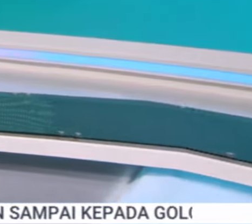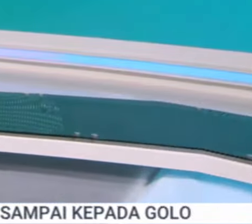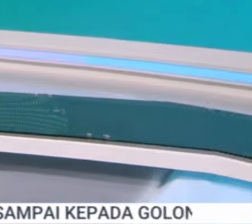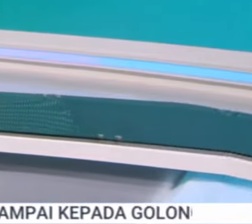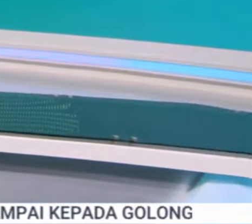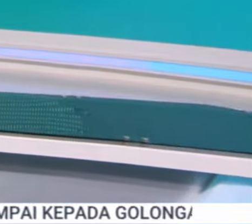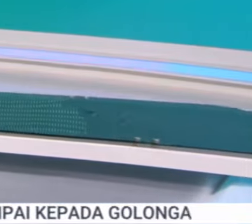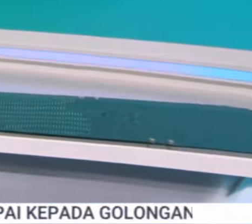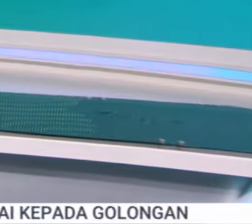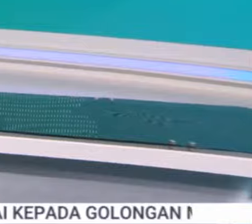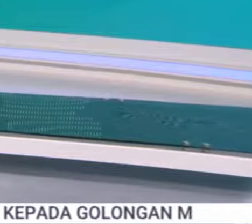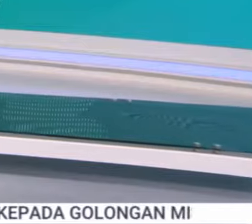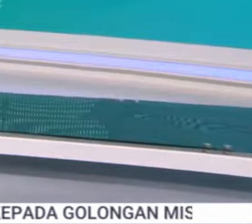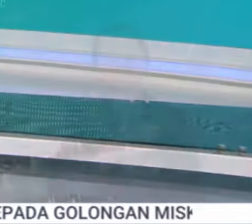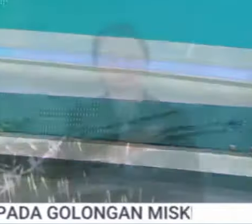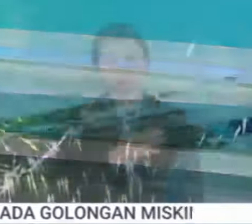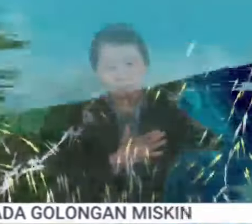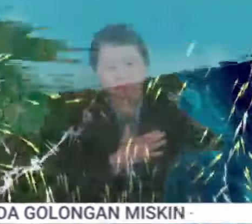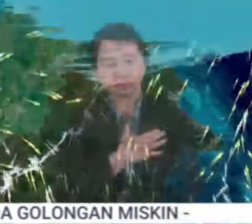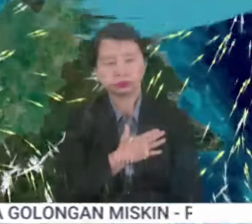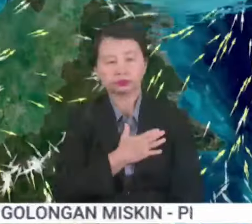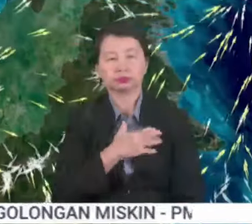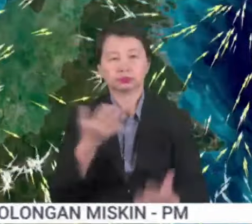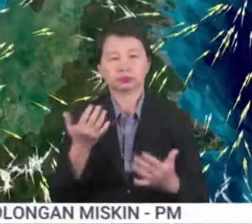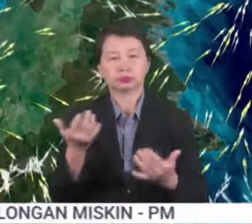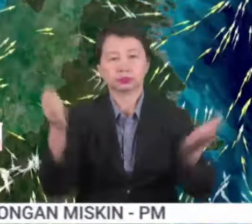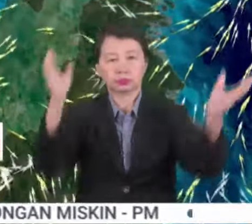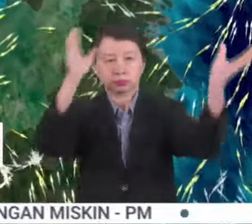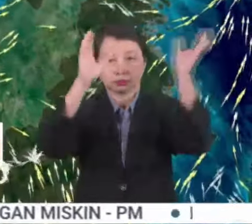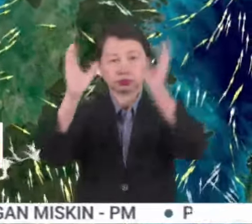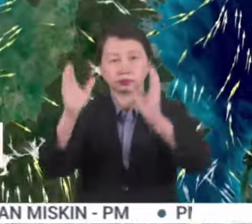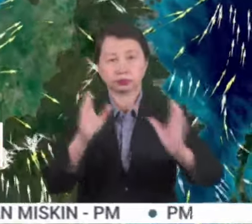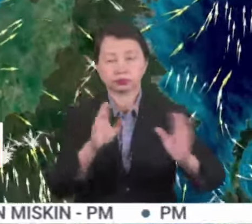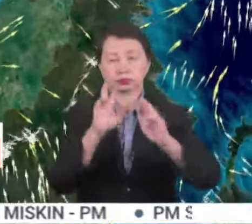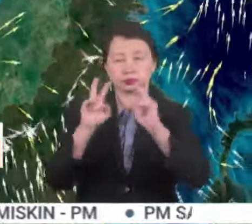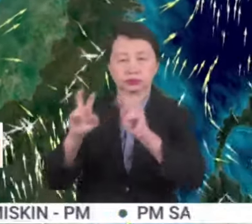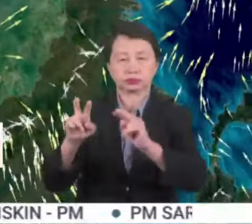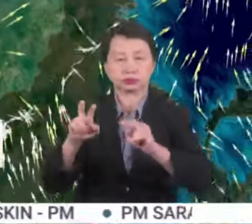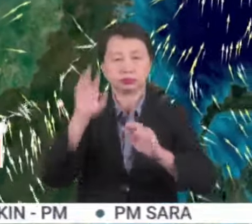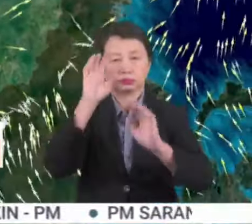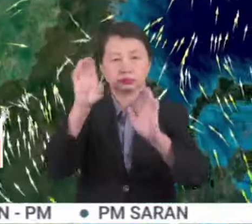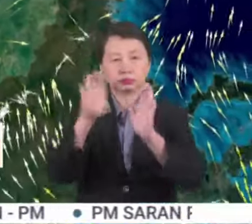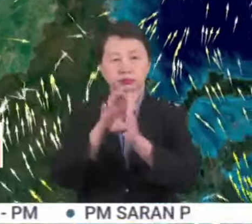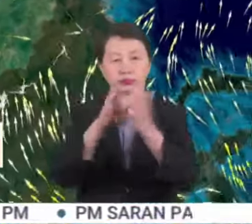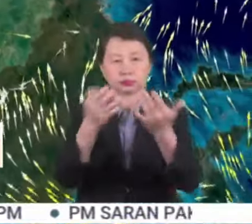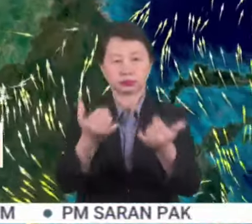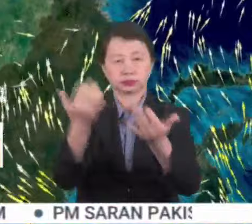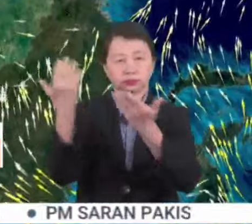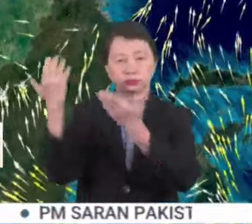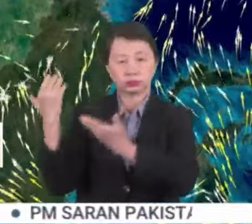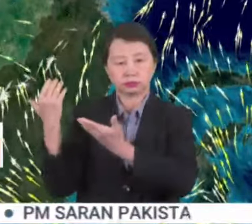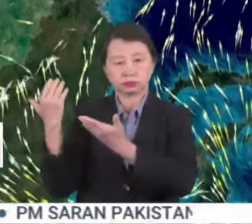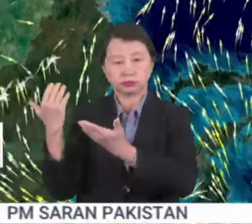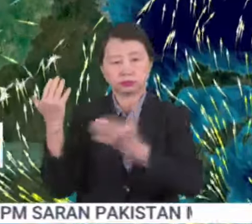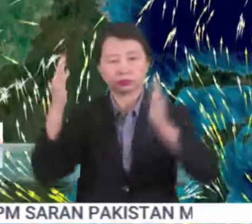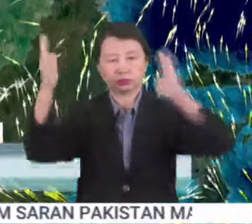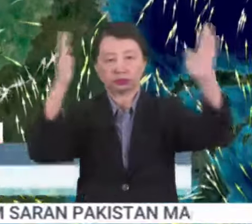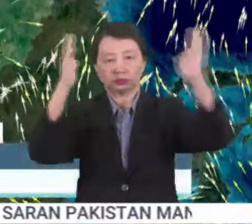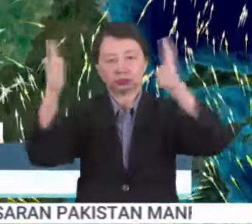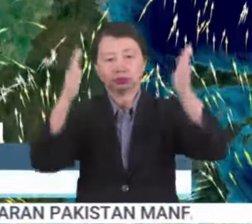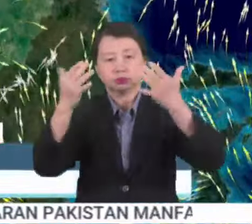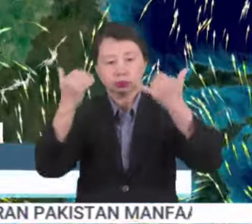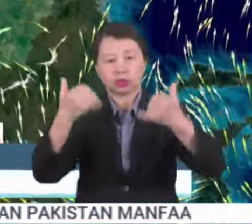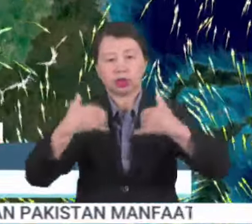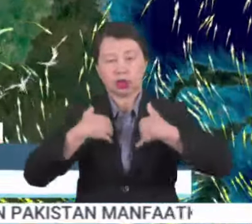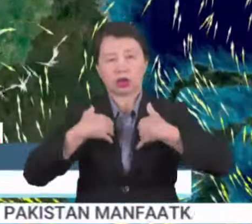Assalamualaikum dan selamat sejahtera. Kita mulakan laporan cuaca hari ini dengan melihat kepada carta angin semasa. Rantau negara kita